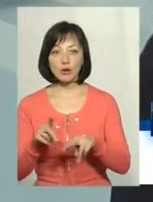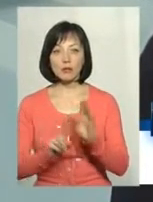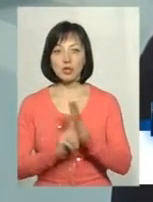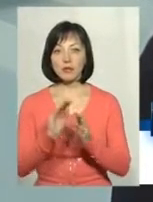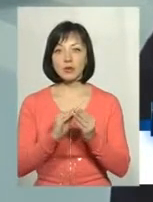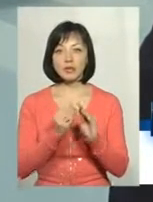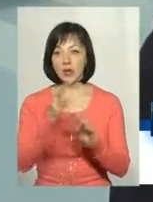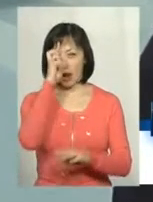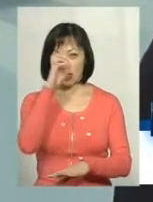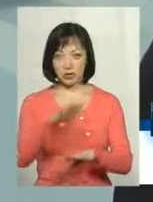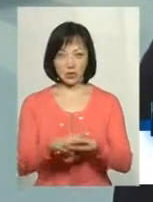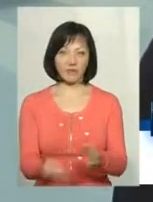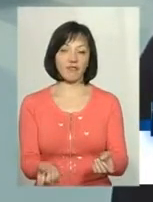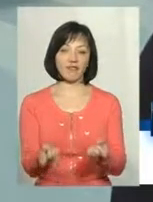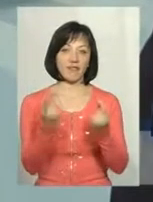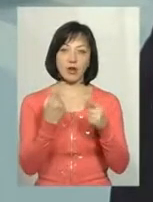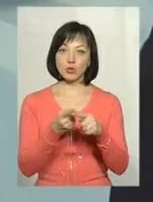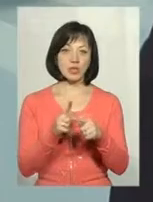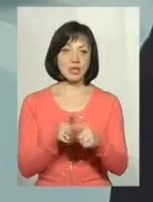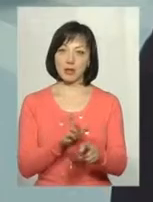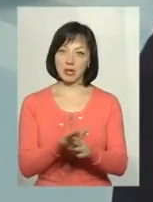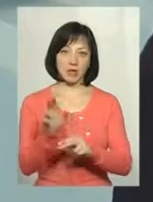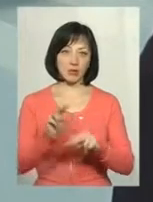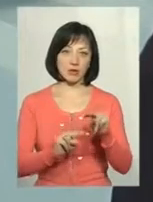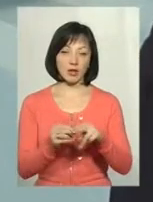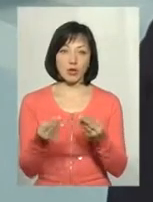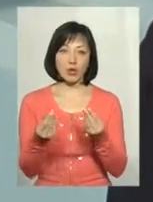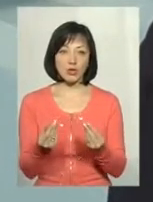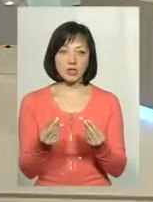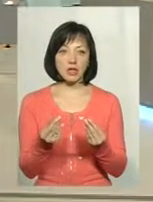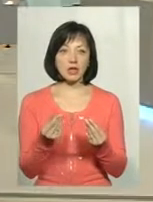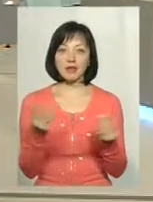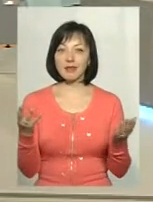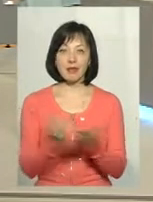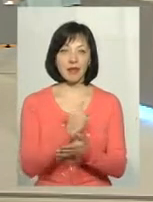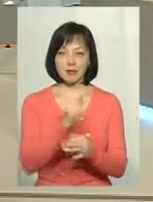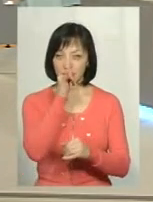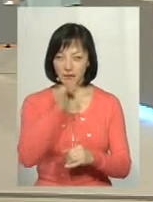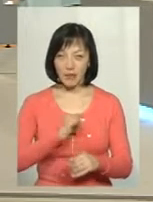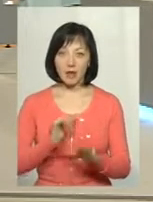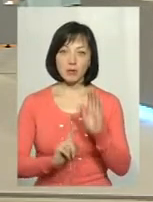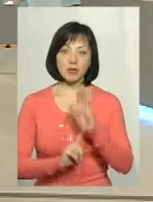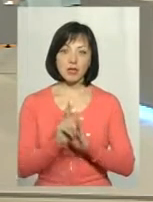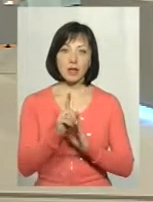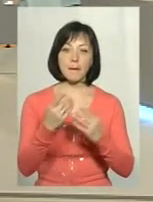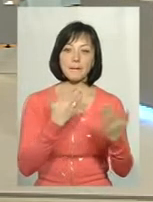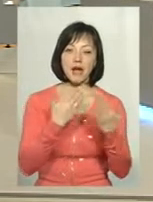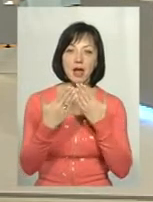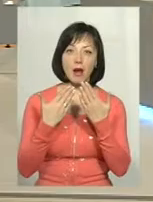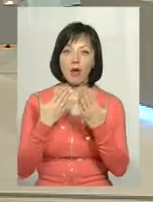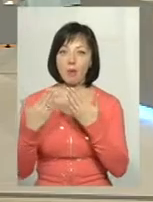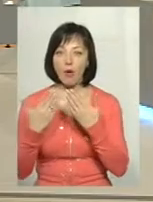проблема в казначействі, виявляється, що це не є капітальним будівництвом, і нам ці кошти не проходили. Розпочались перемовини,